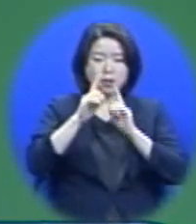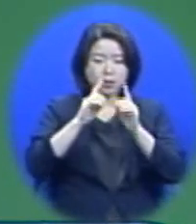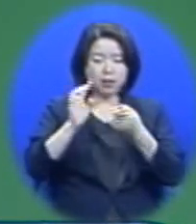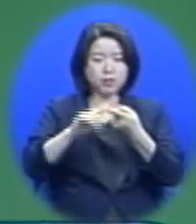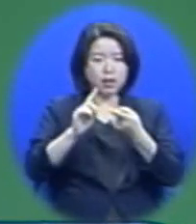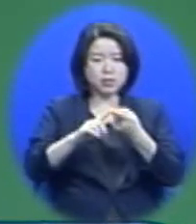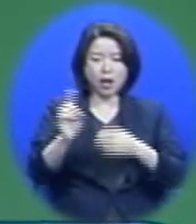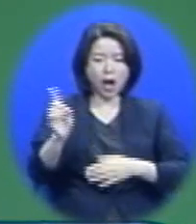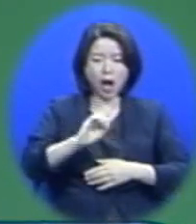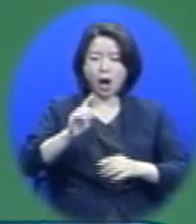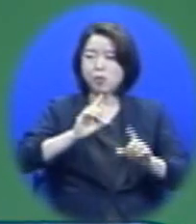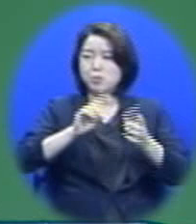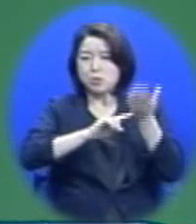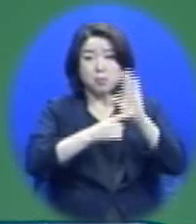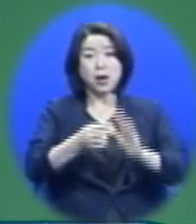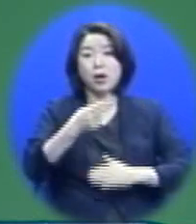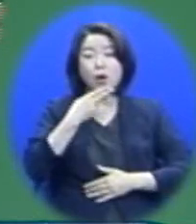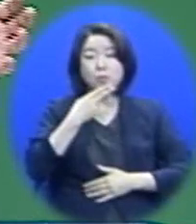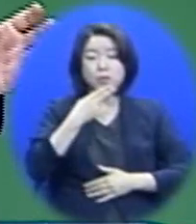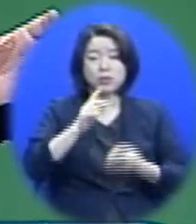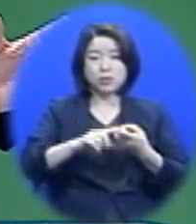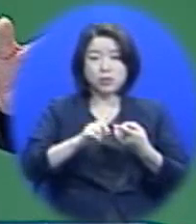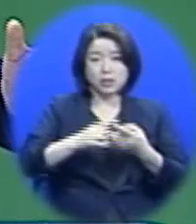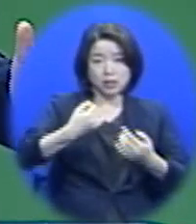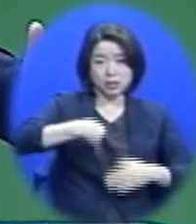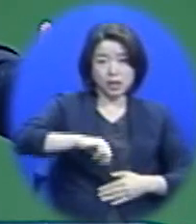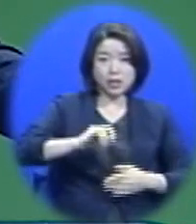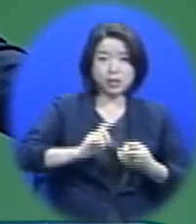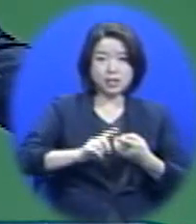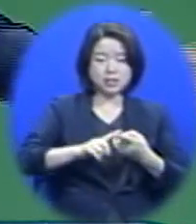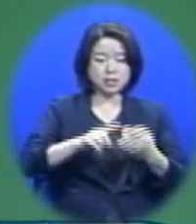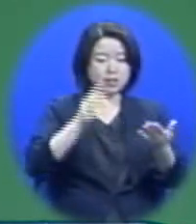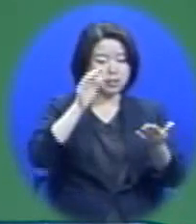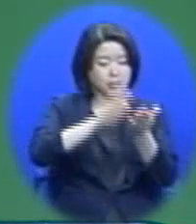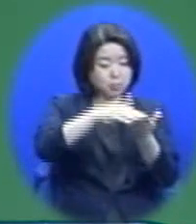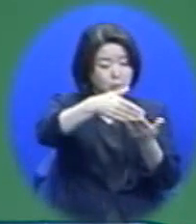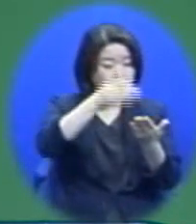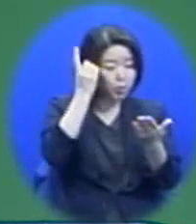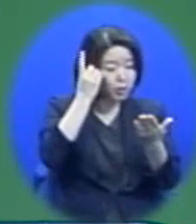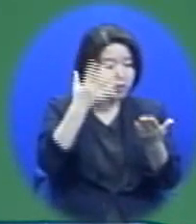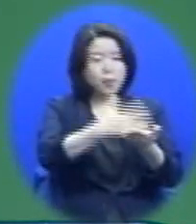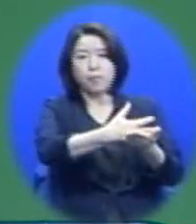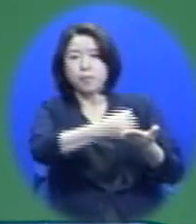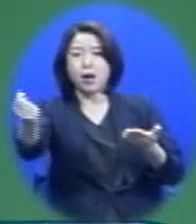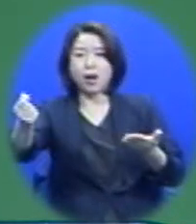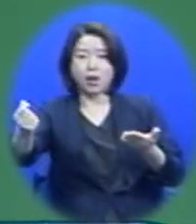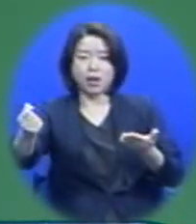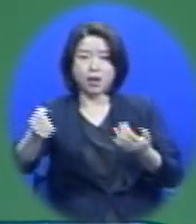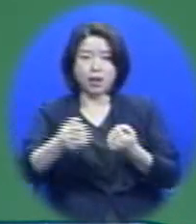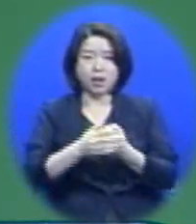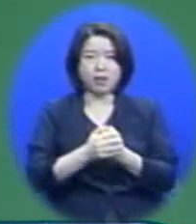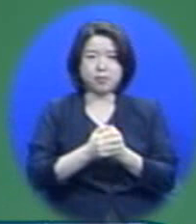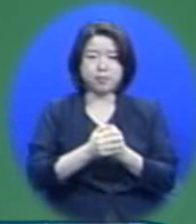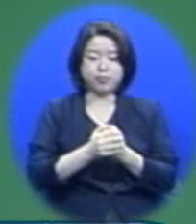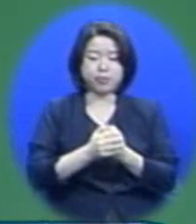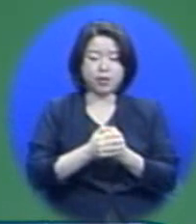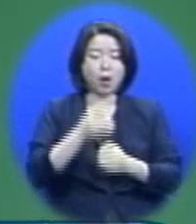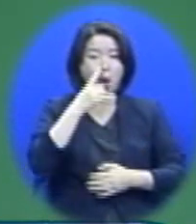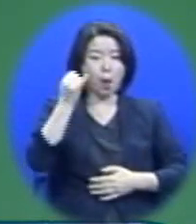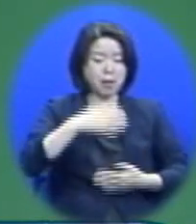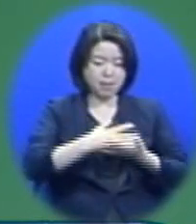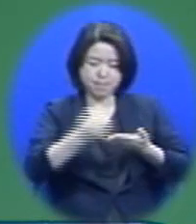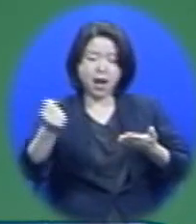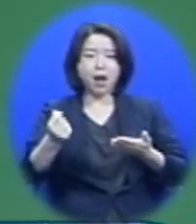없는 딸을 보고는 그냥 들여다보는 휴대폰을 확 낚아채서 그걸 빼앗아